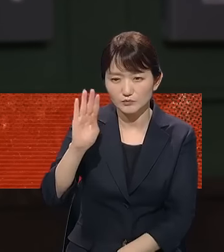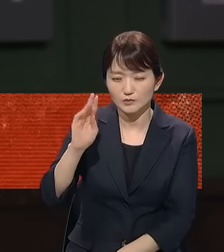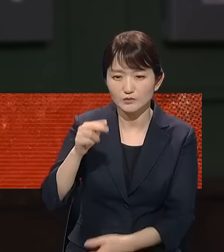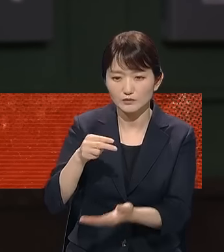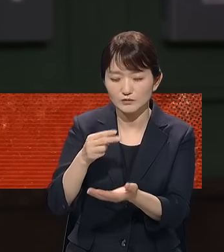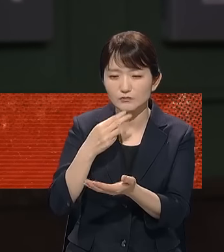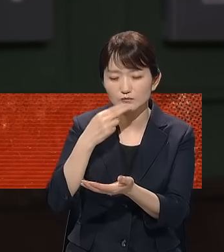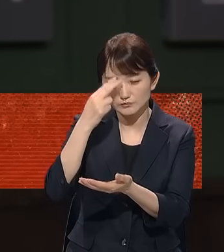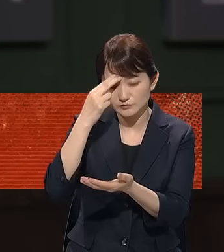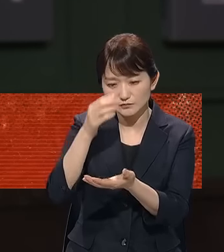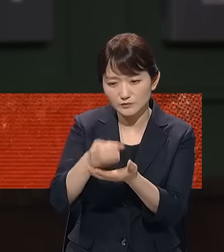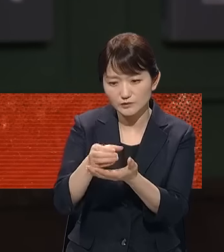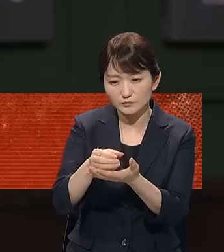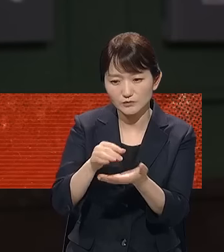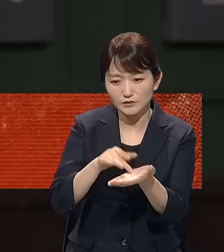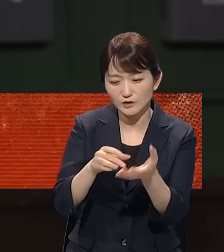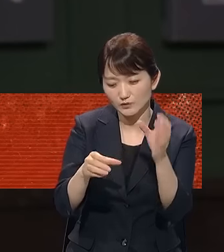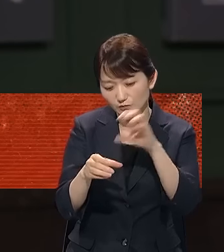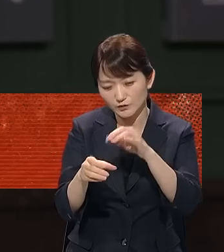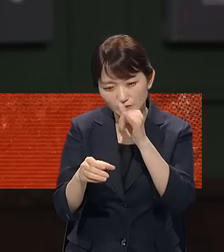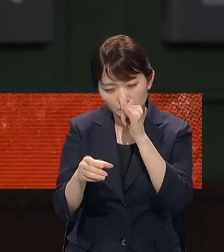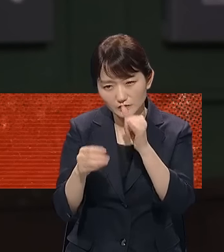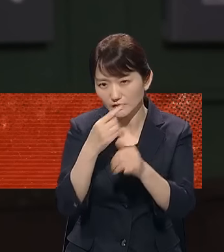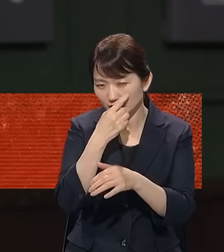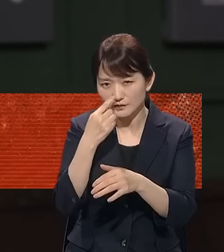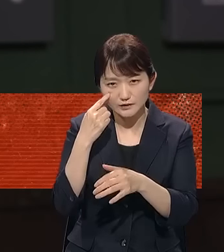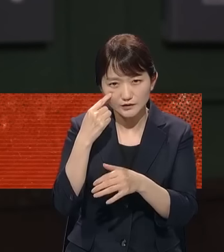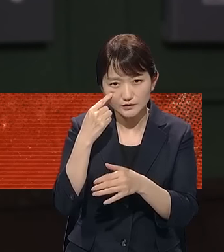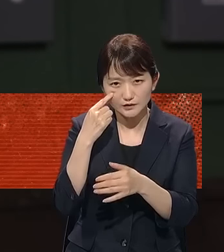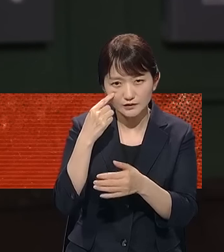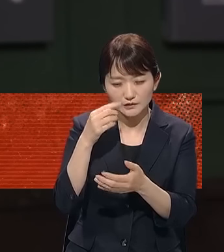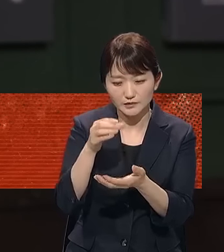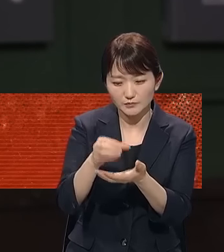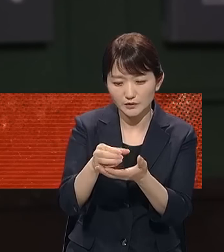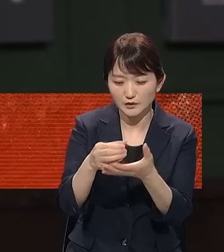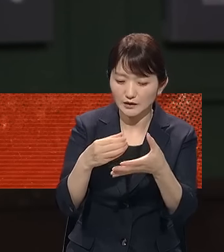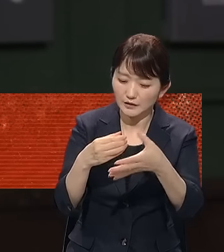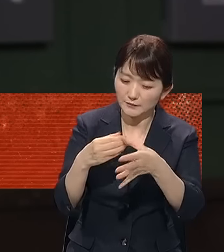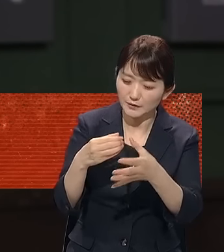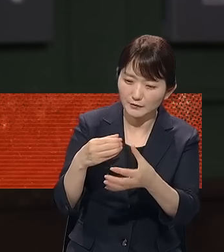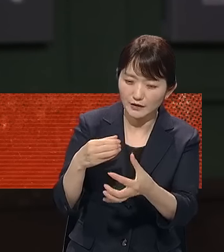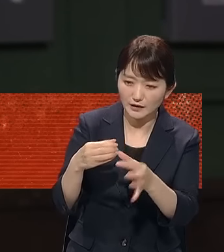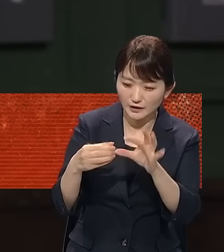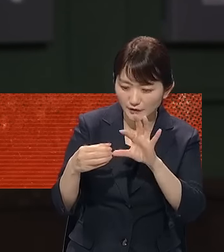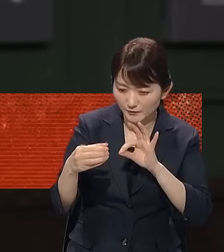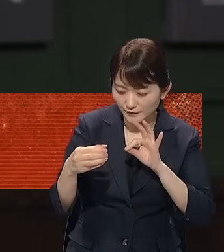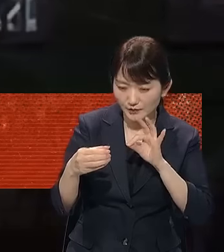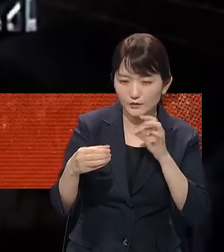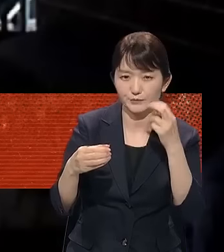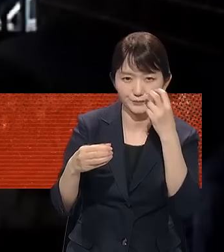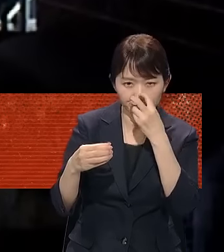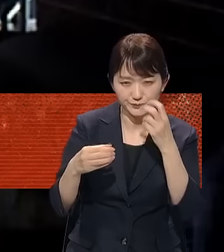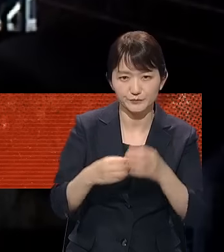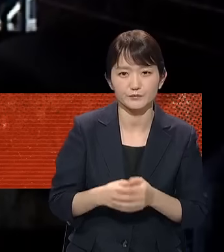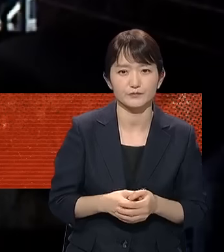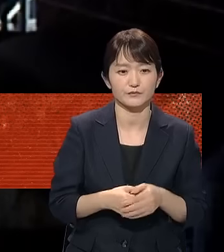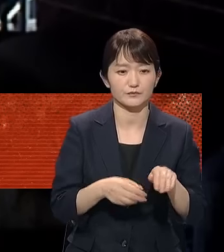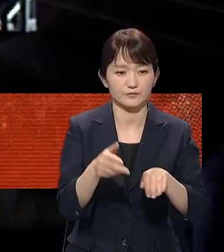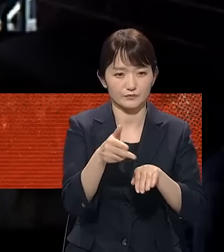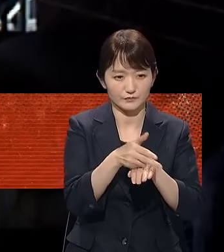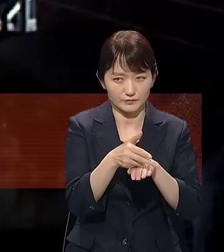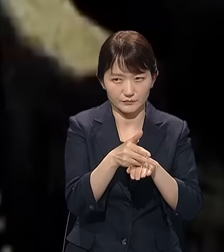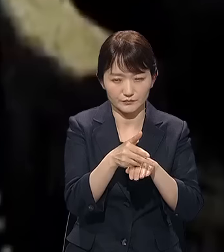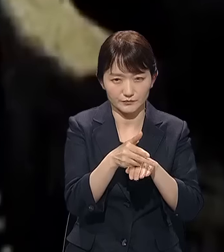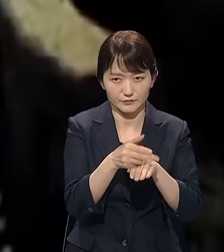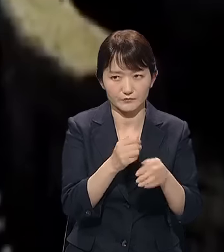확인하고 이후 맥주 페트병에서 양씨의 지문도 확인을 했습니다 그리고 차량 블랙박스를 분석해서 양씨가 1차 살인 시도